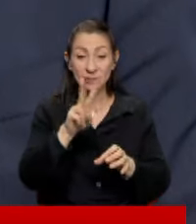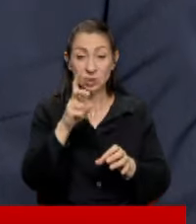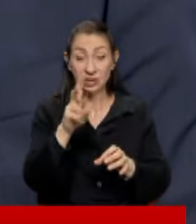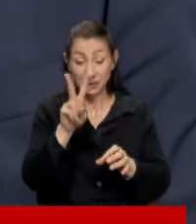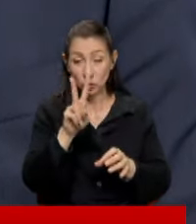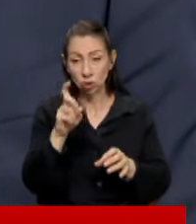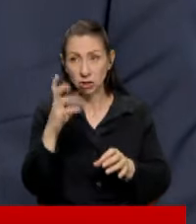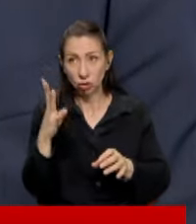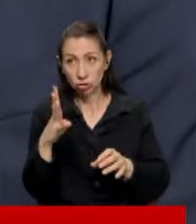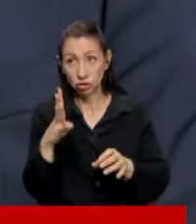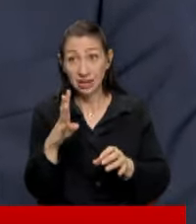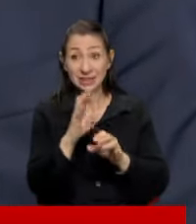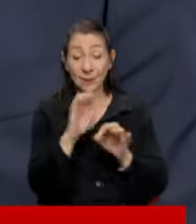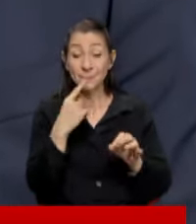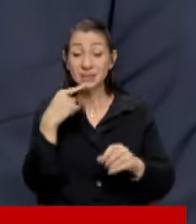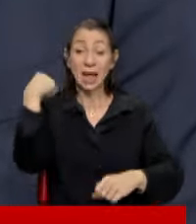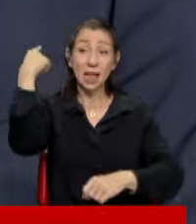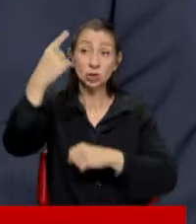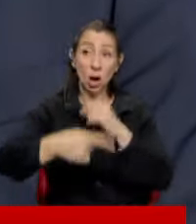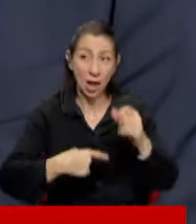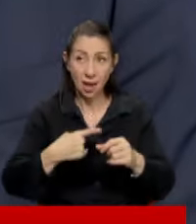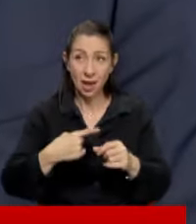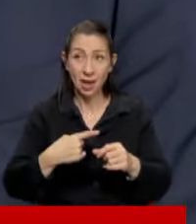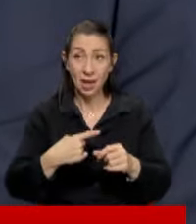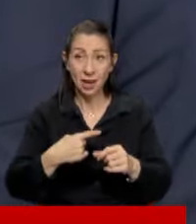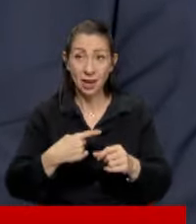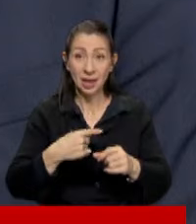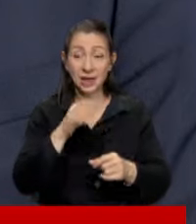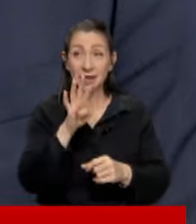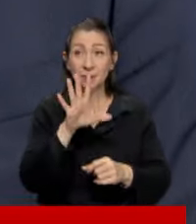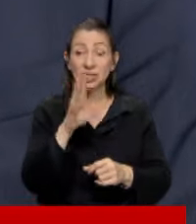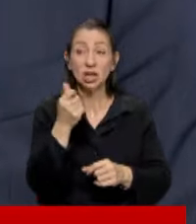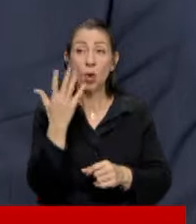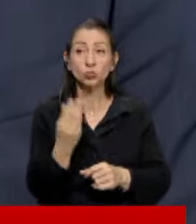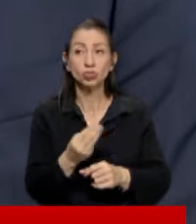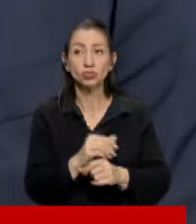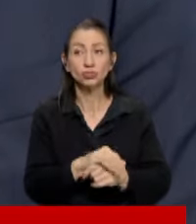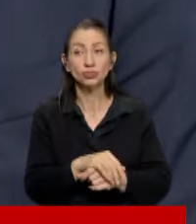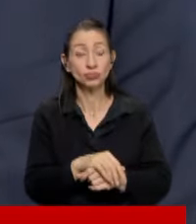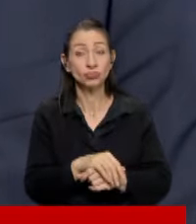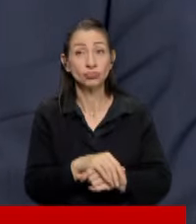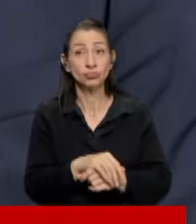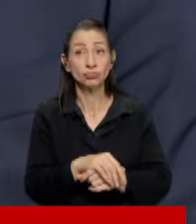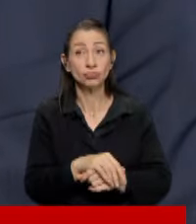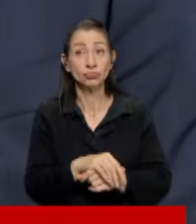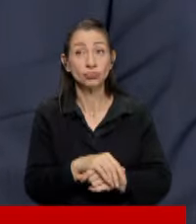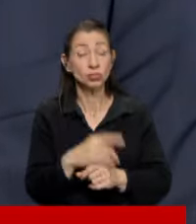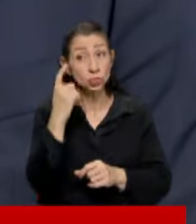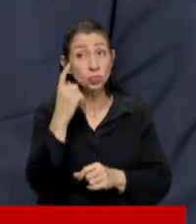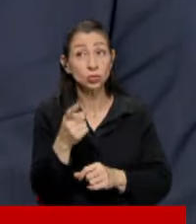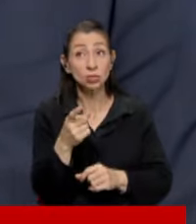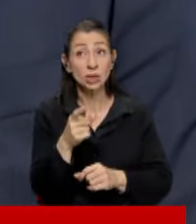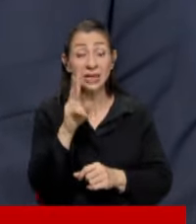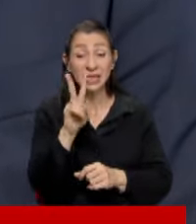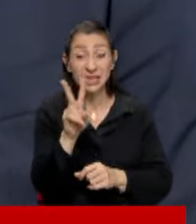manşetiyle Tam bir sene sonra 45 lira olmuş Evet düşün bak